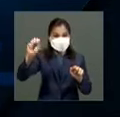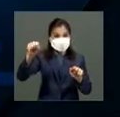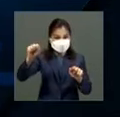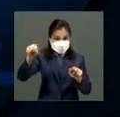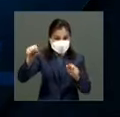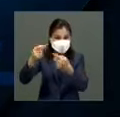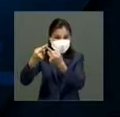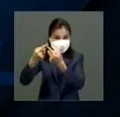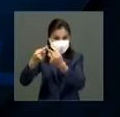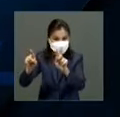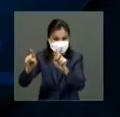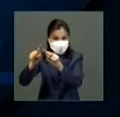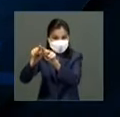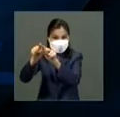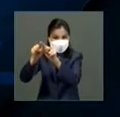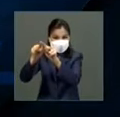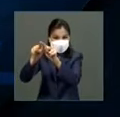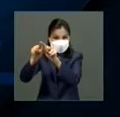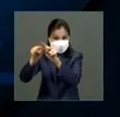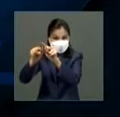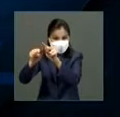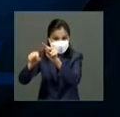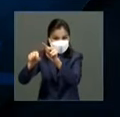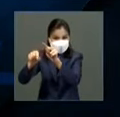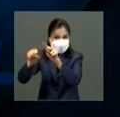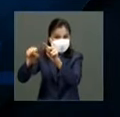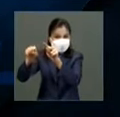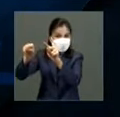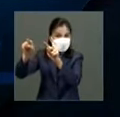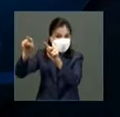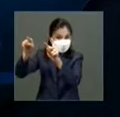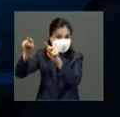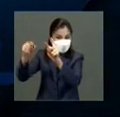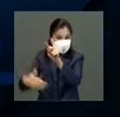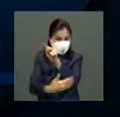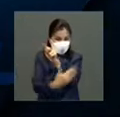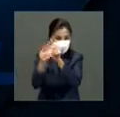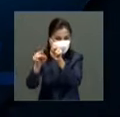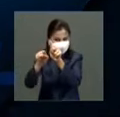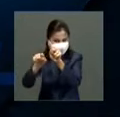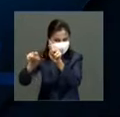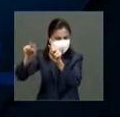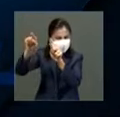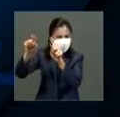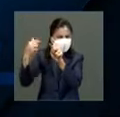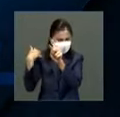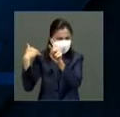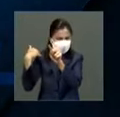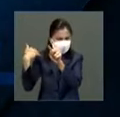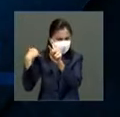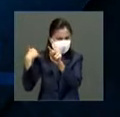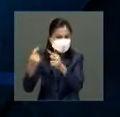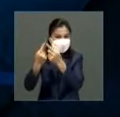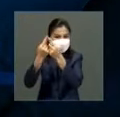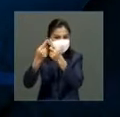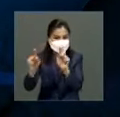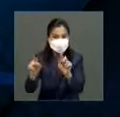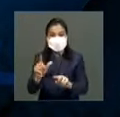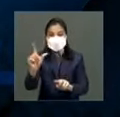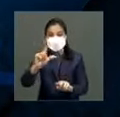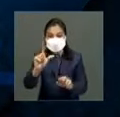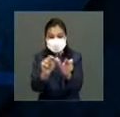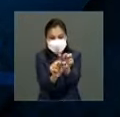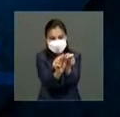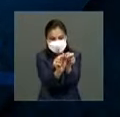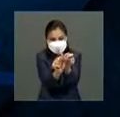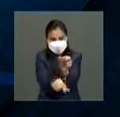แต่แนวโน้มของเส้นเนี่ยก็ยังดูเหมือนทะแยงขึ้นอยู่เลยนะครับถ้าเป็นภาพรวมส่วน เส้นที่เป็นแท่งสีเหลือง